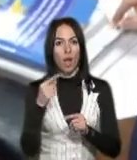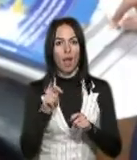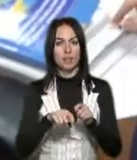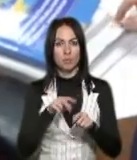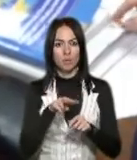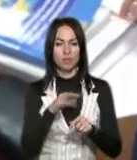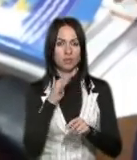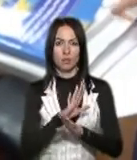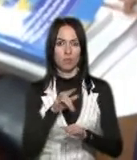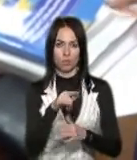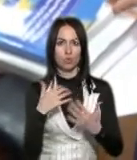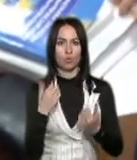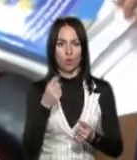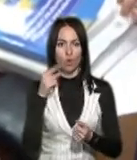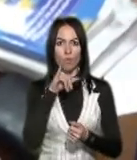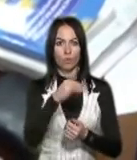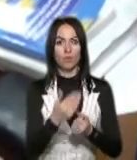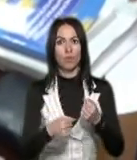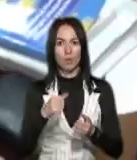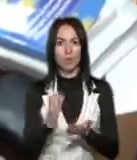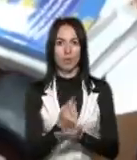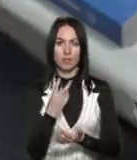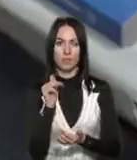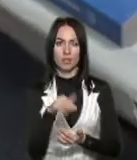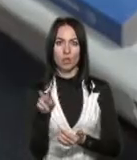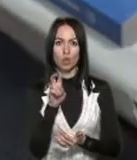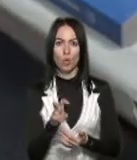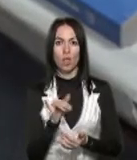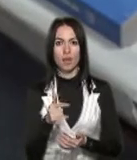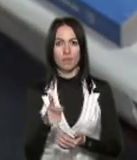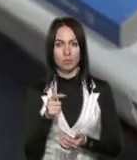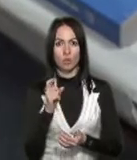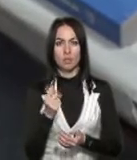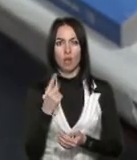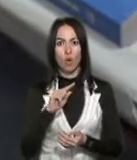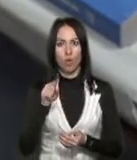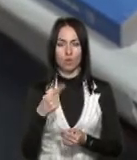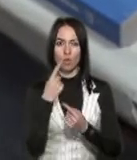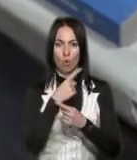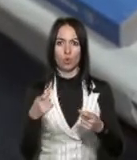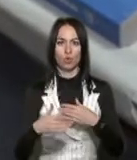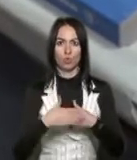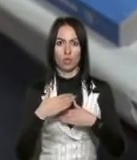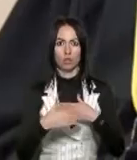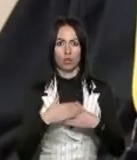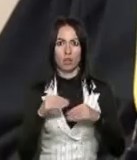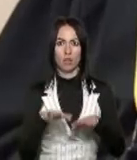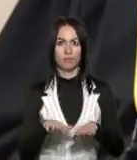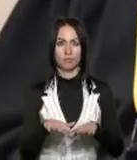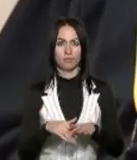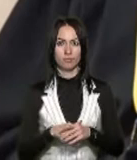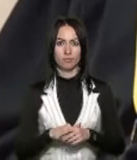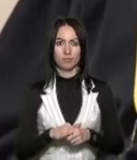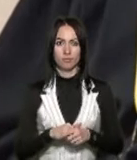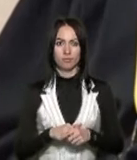спростувала. У машині Безрука знайшли 200 тисяч доларів та зброю. За годину оголошують рішення. Спершу